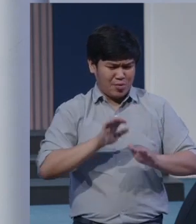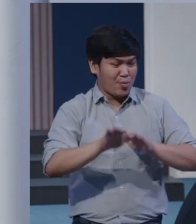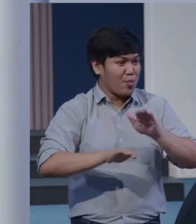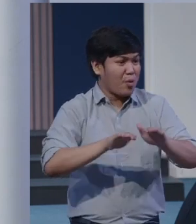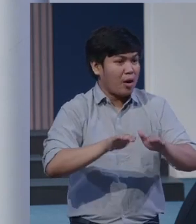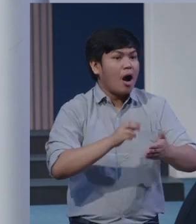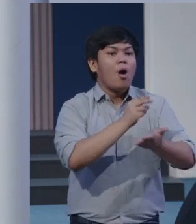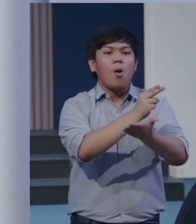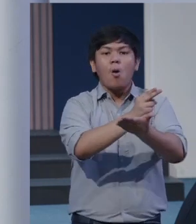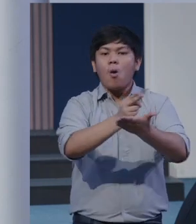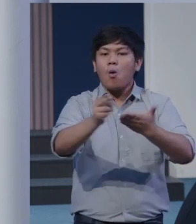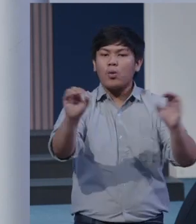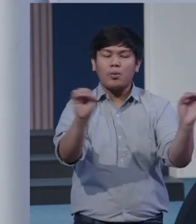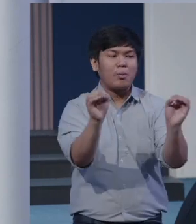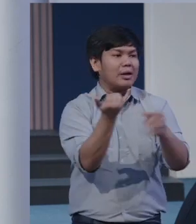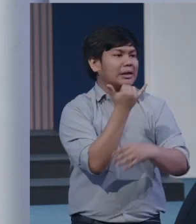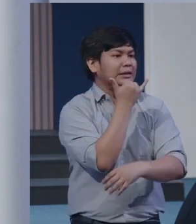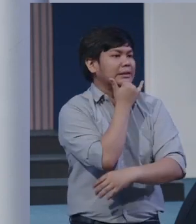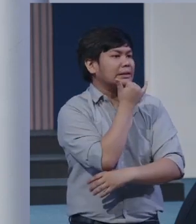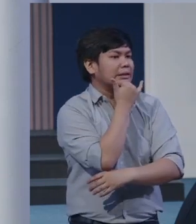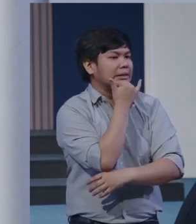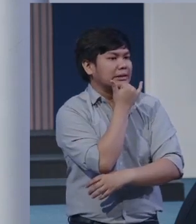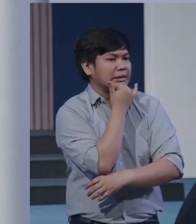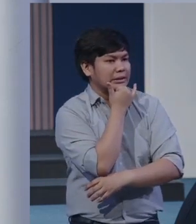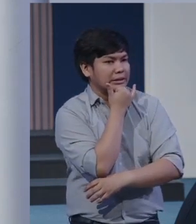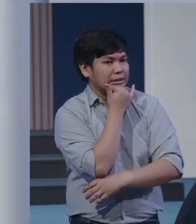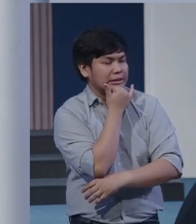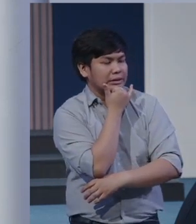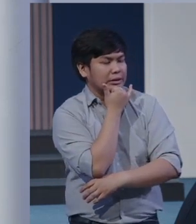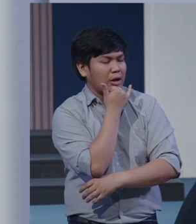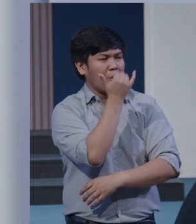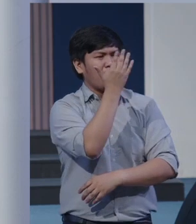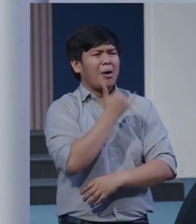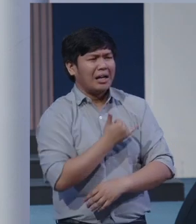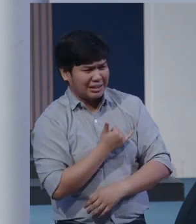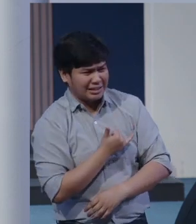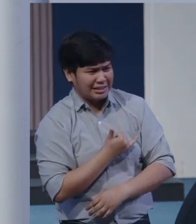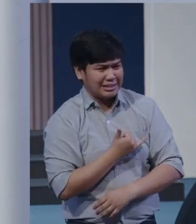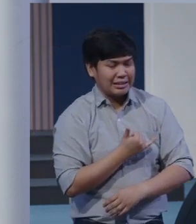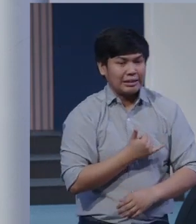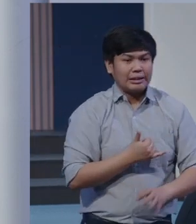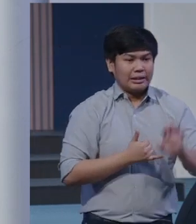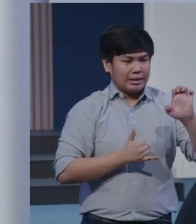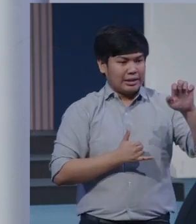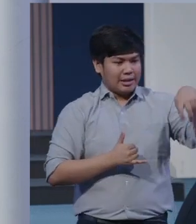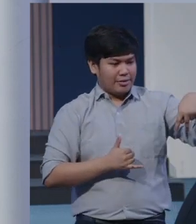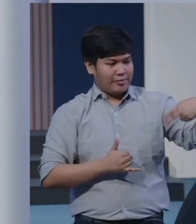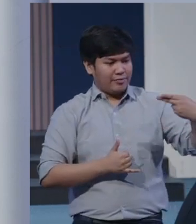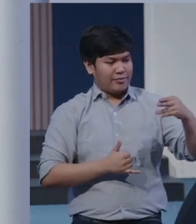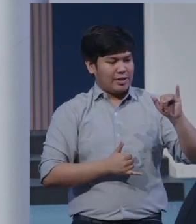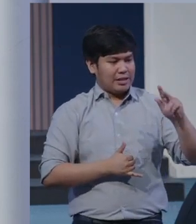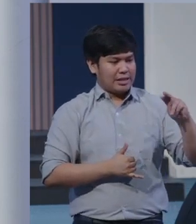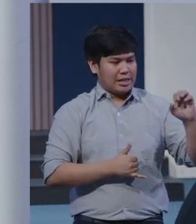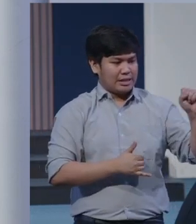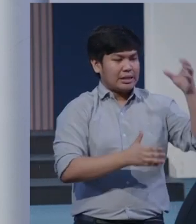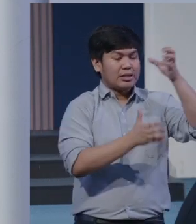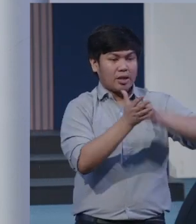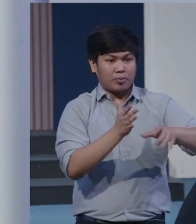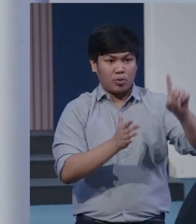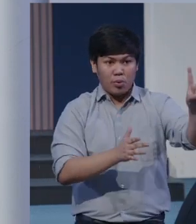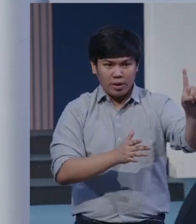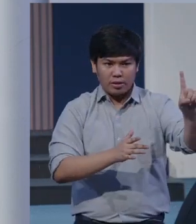Diyos Paano natin nalaman yun kasi po yun po ang alam laman ng ephesians 1 ephesians